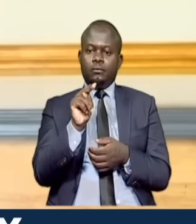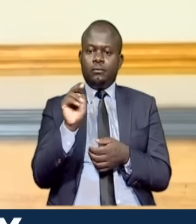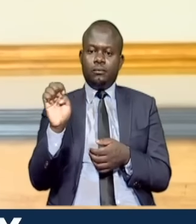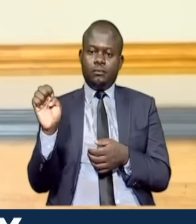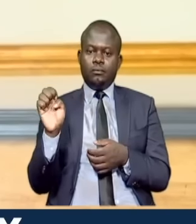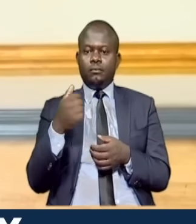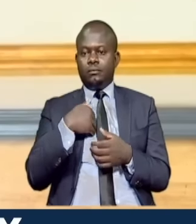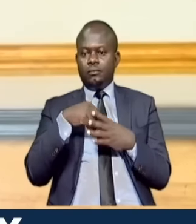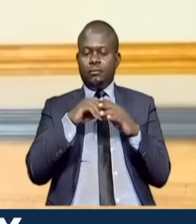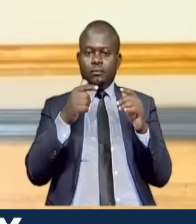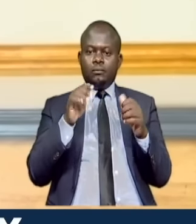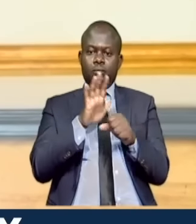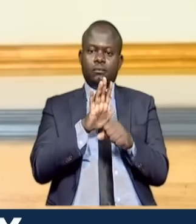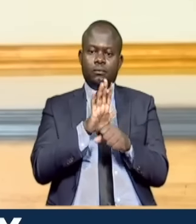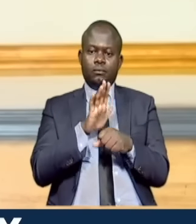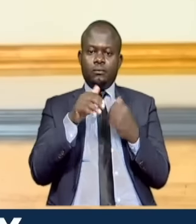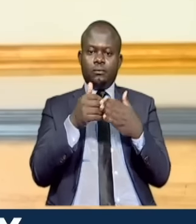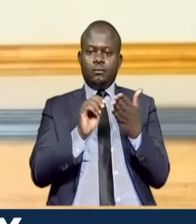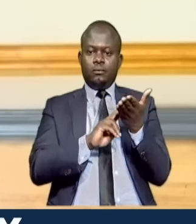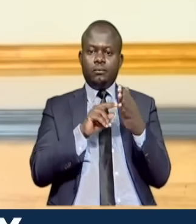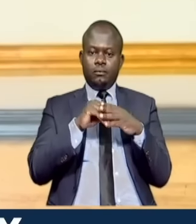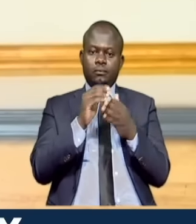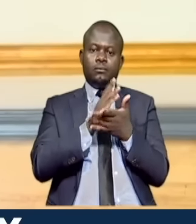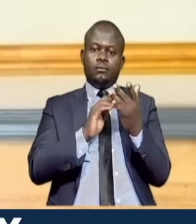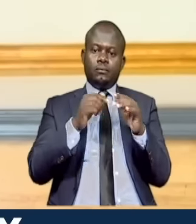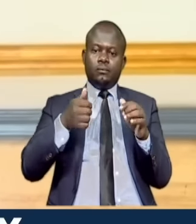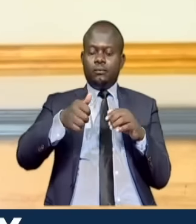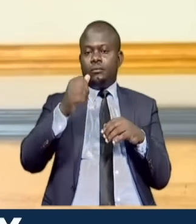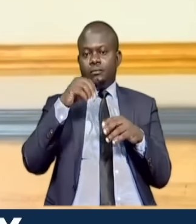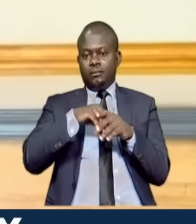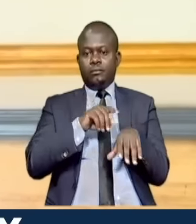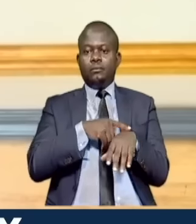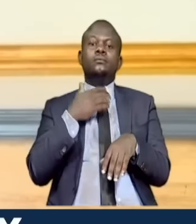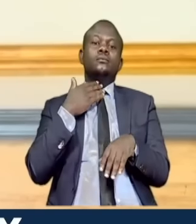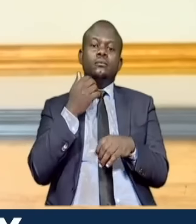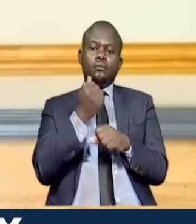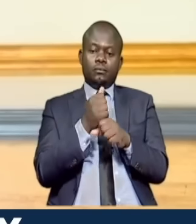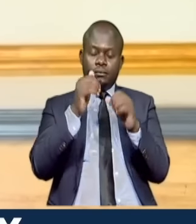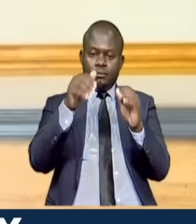butaka bwinshi, tuba twakoresha bumwe mu butaka bwabo mu gihe dushaka gukora ibihingwa biri strategic.